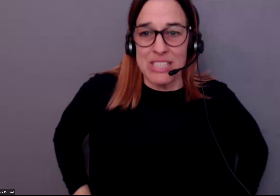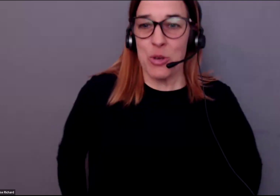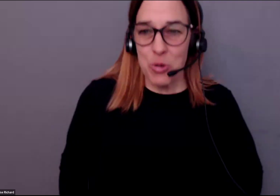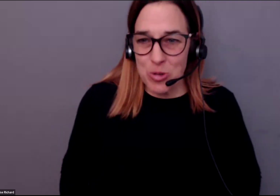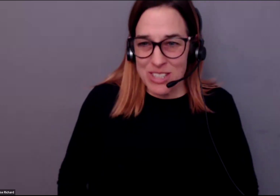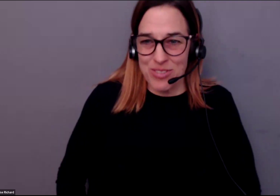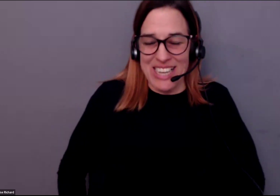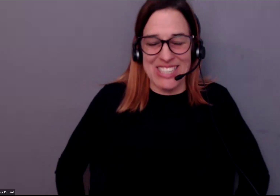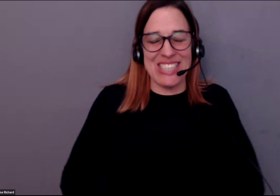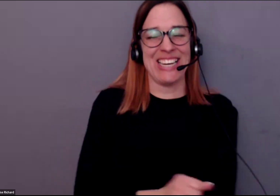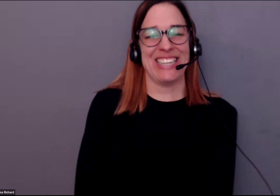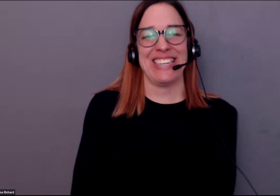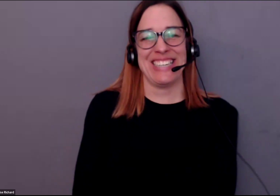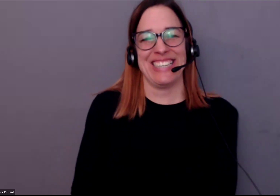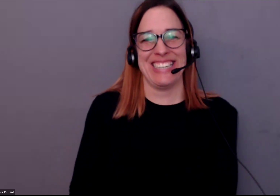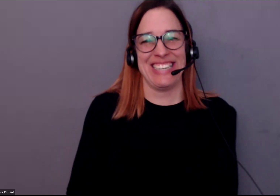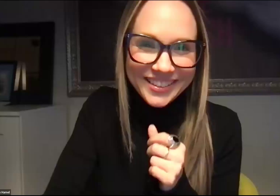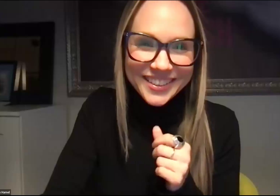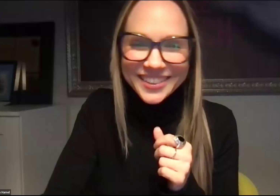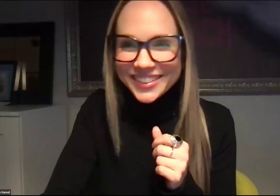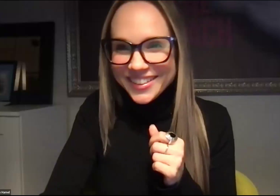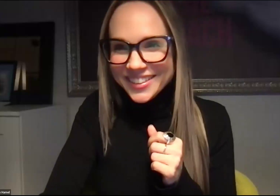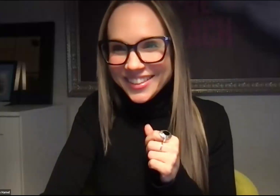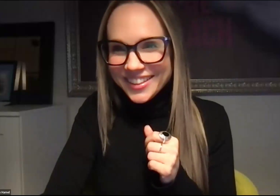Ah, comment? c'est pas sérieux, Sylvette a dit.